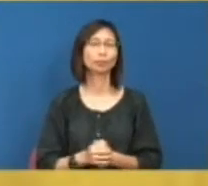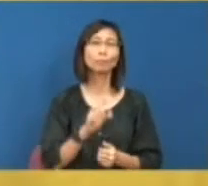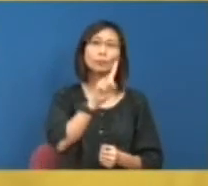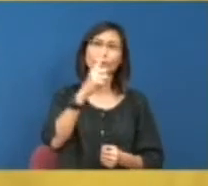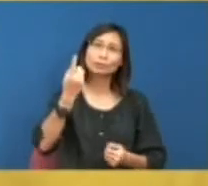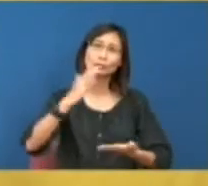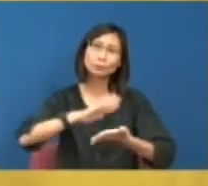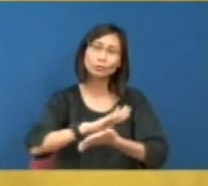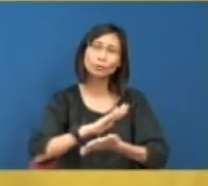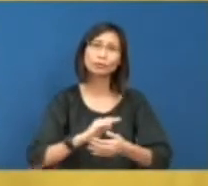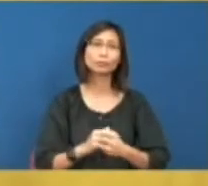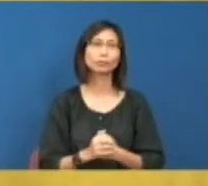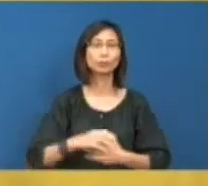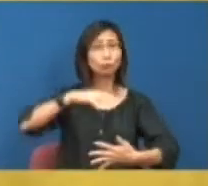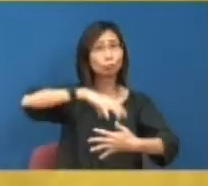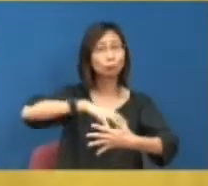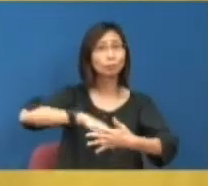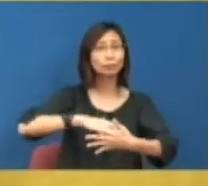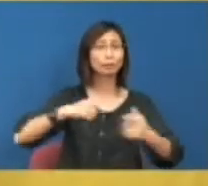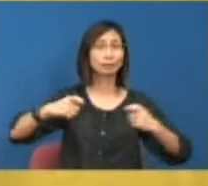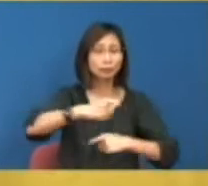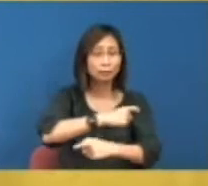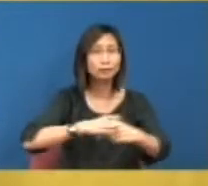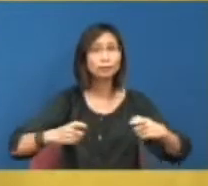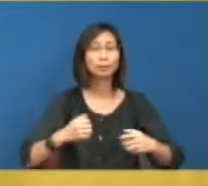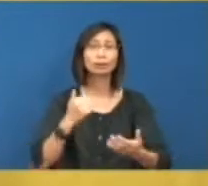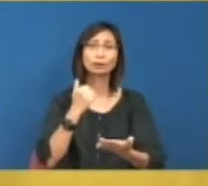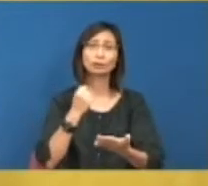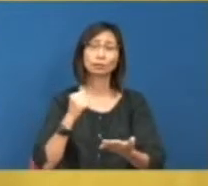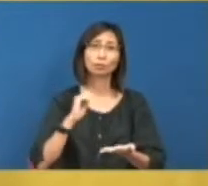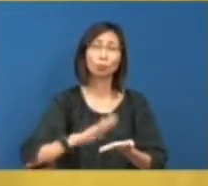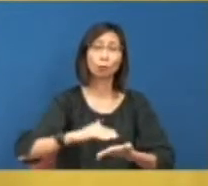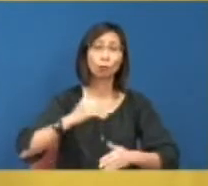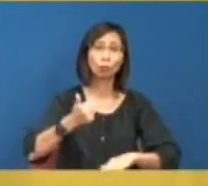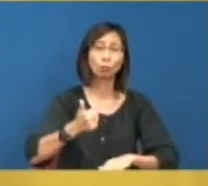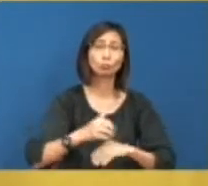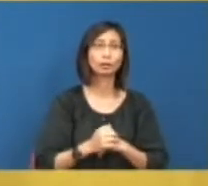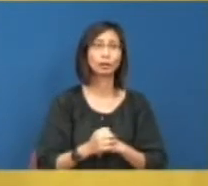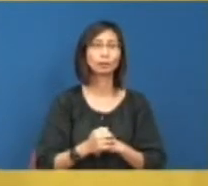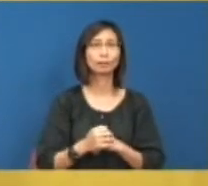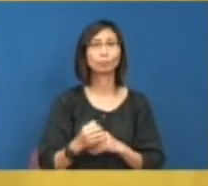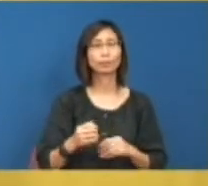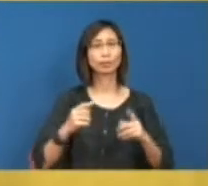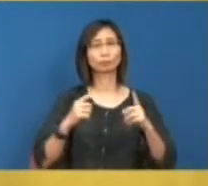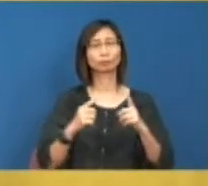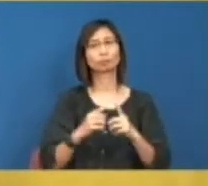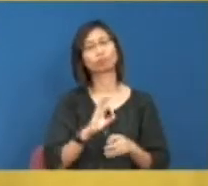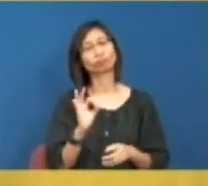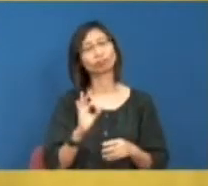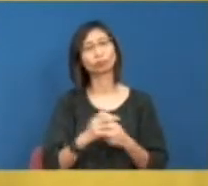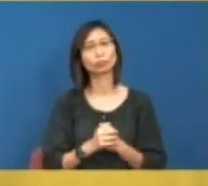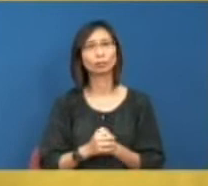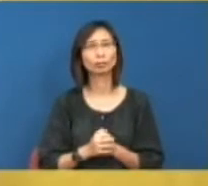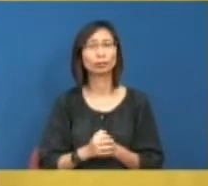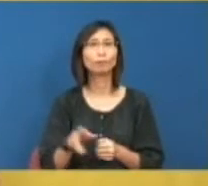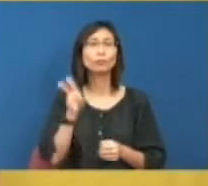呢一個經濟繁榮嘅時候，我哋無影無蹤；經濟衰退嘅